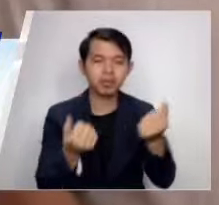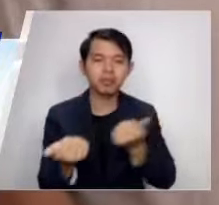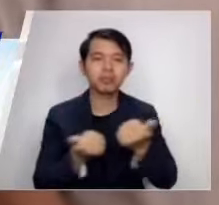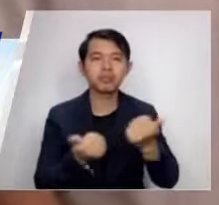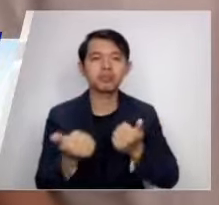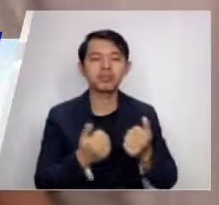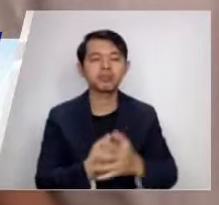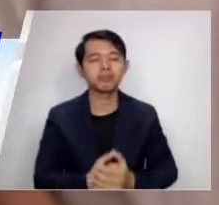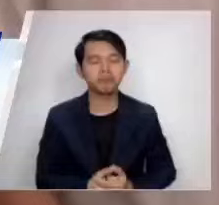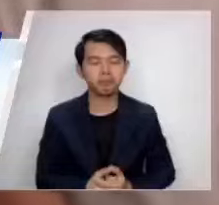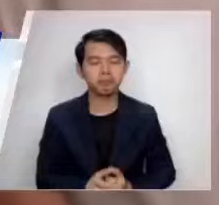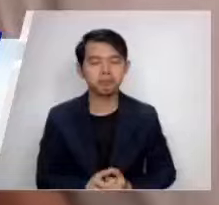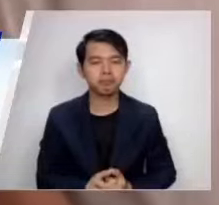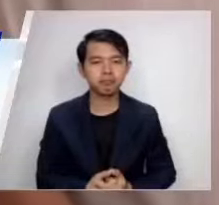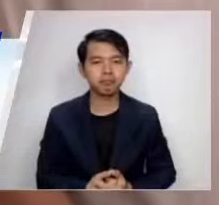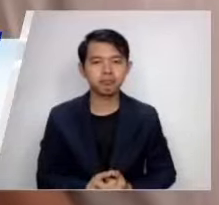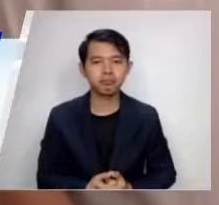Okay.